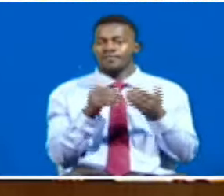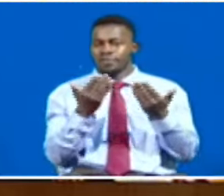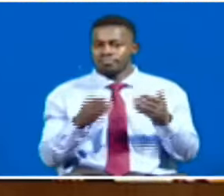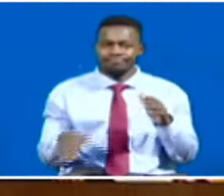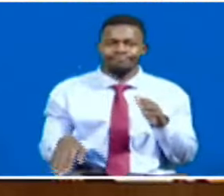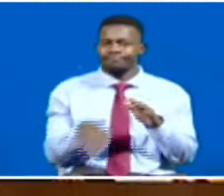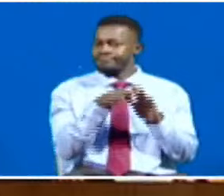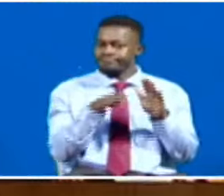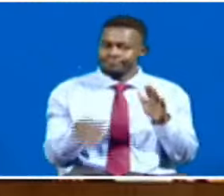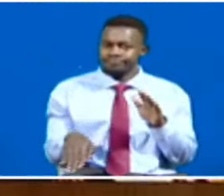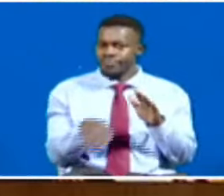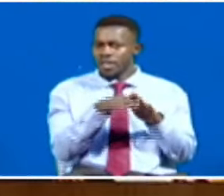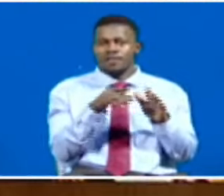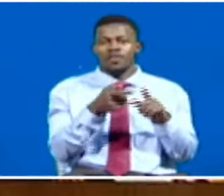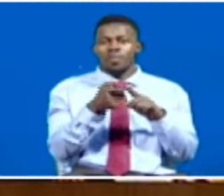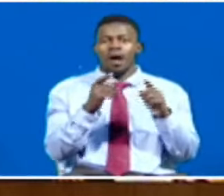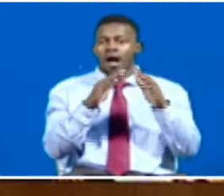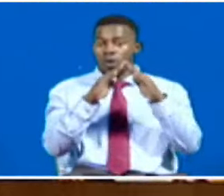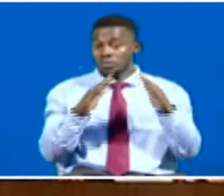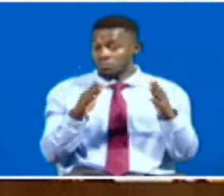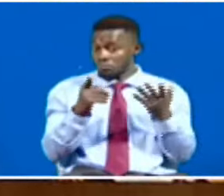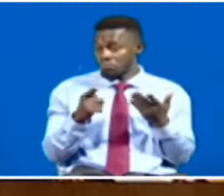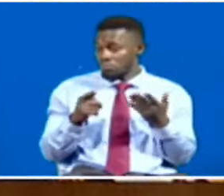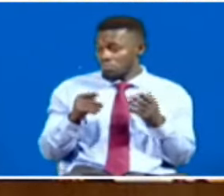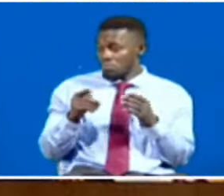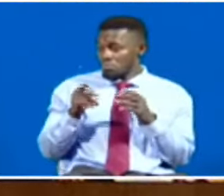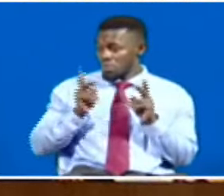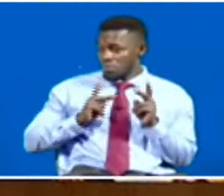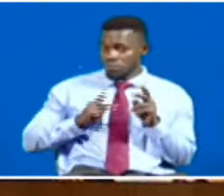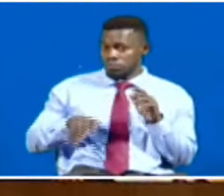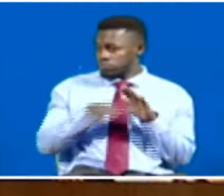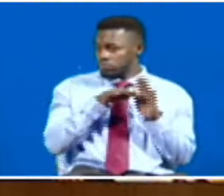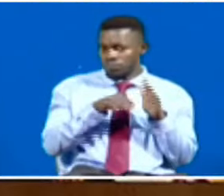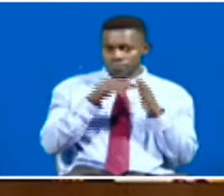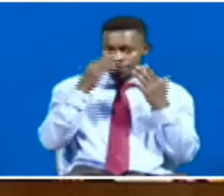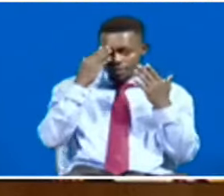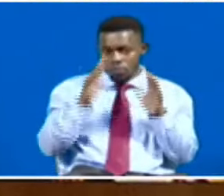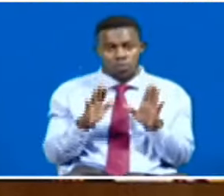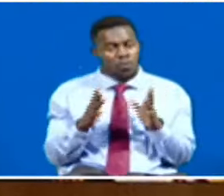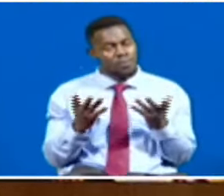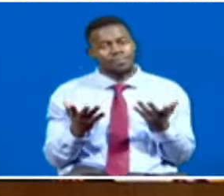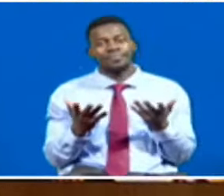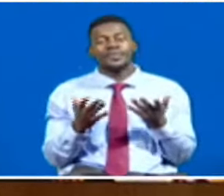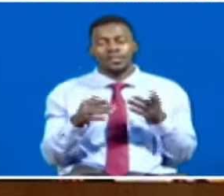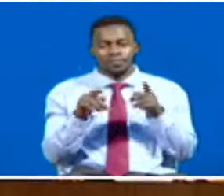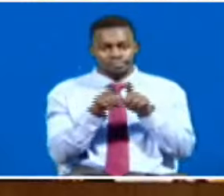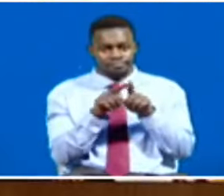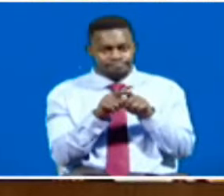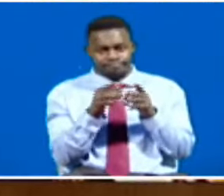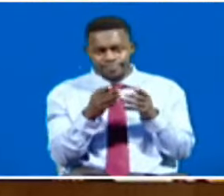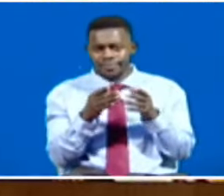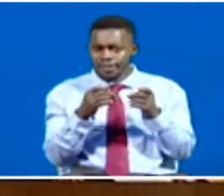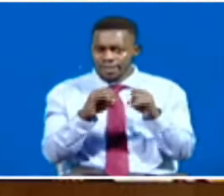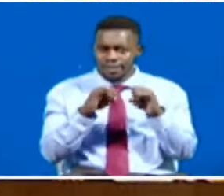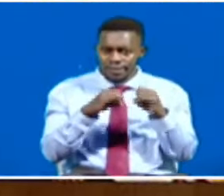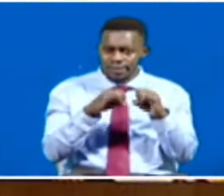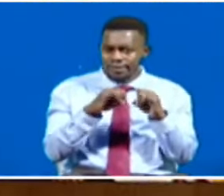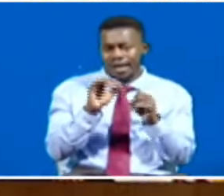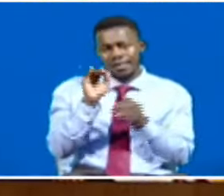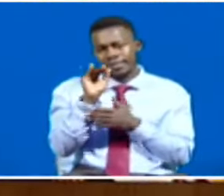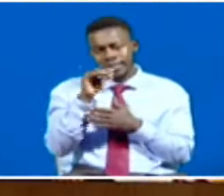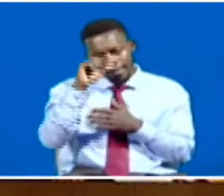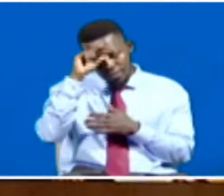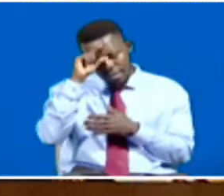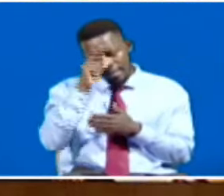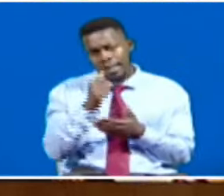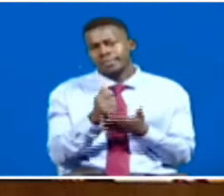na watu wanaodaiwa kuwa wahuni. Zaidi ya maskoto 200 walikusanyika katika mpango wa makazi wakiomba serikali kuwasaidia kurejea